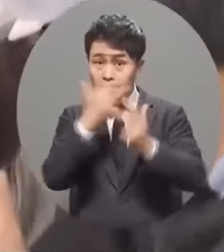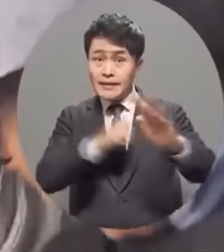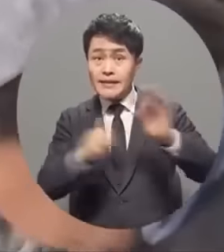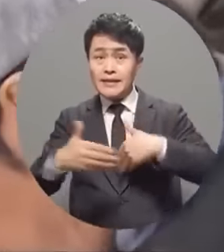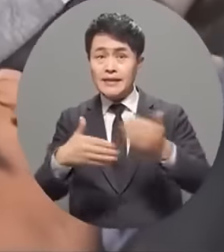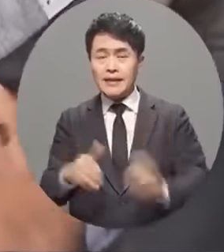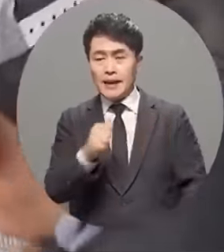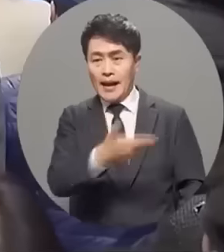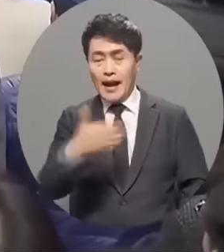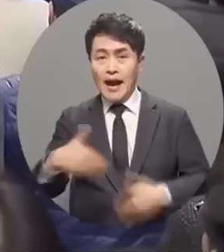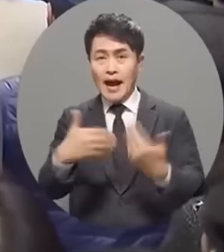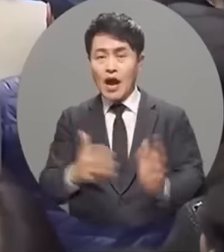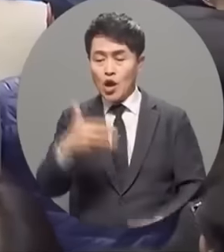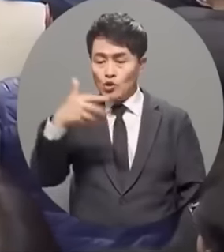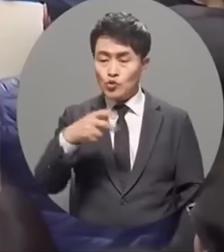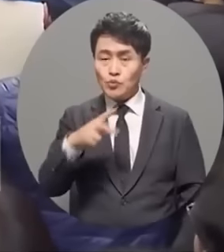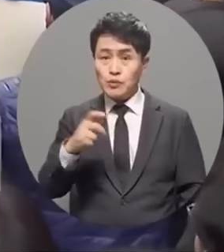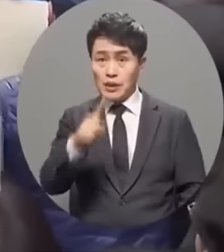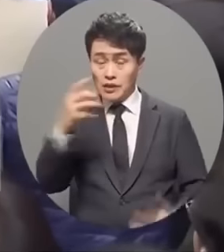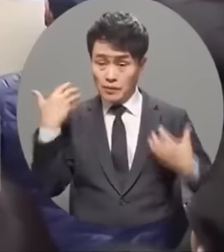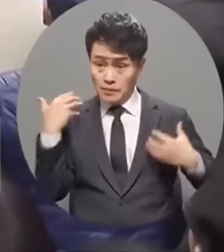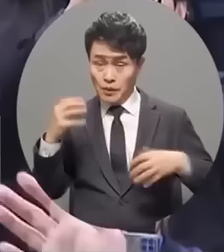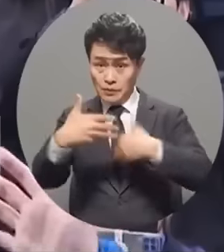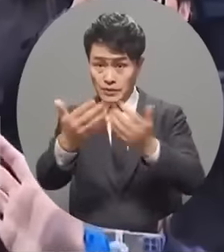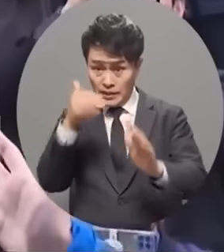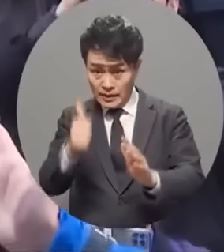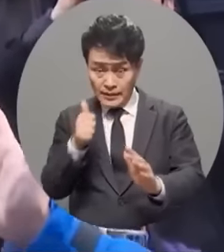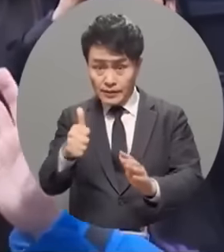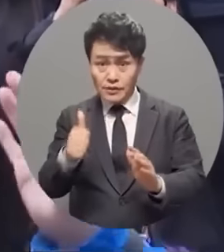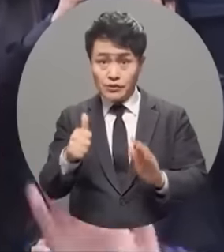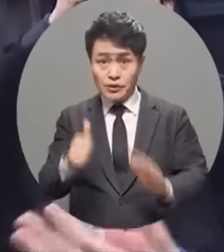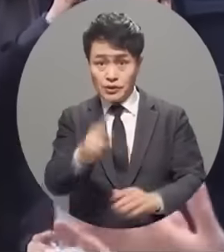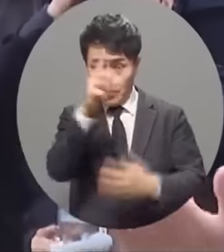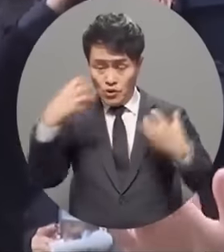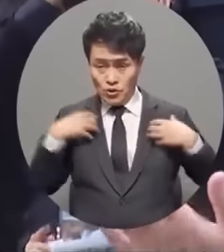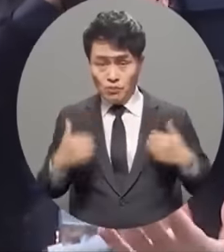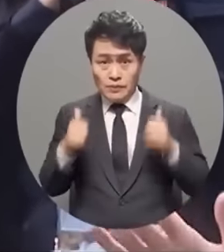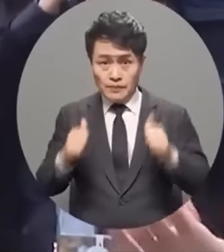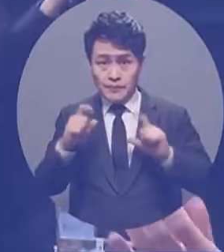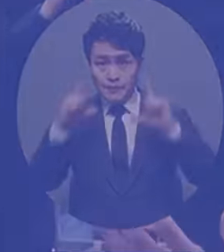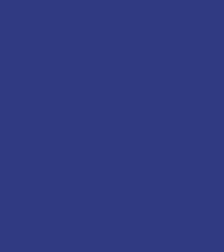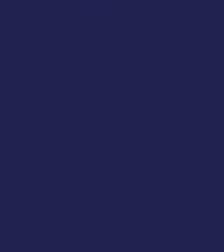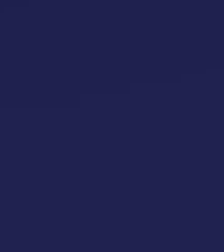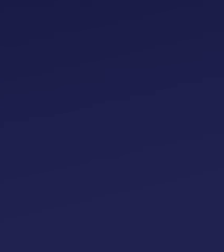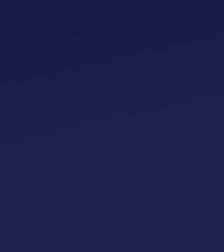유세에 나서 정권 심판론을 강조했습니다. MBC 뉴스 신재웅입니다.